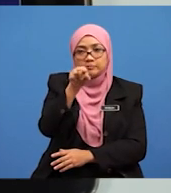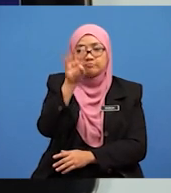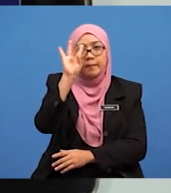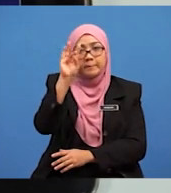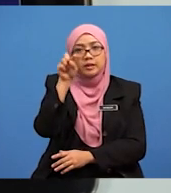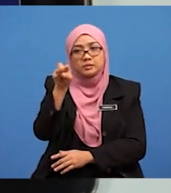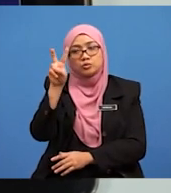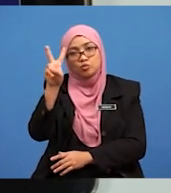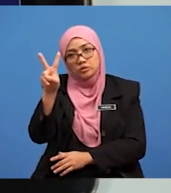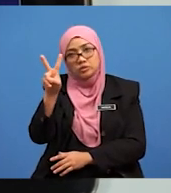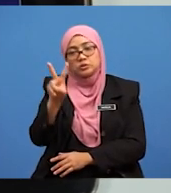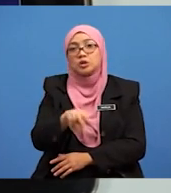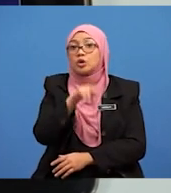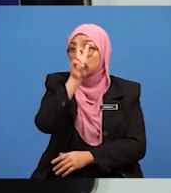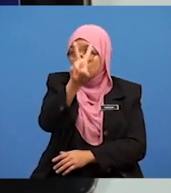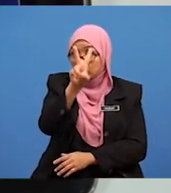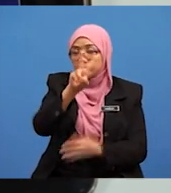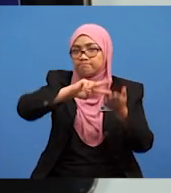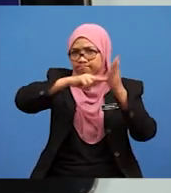282 bermaksud 2